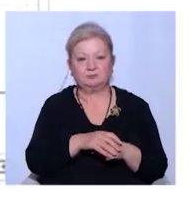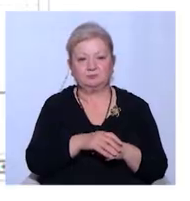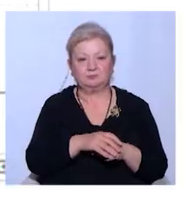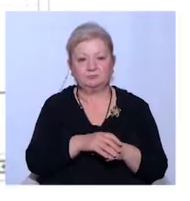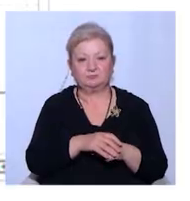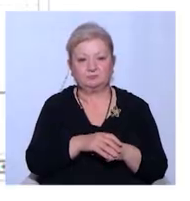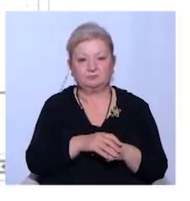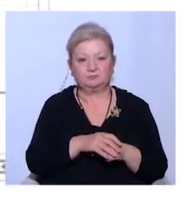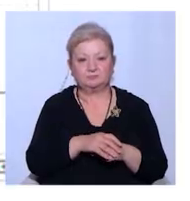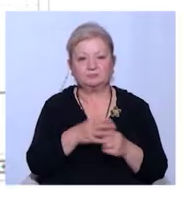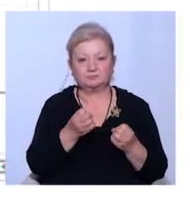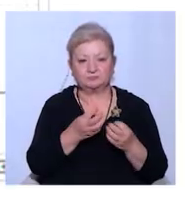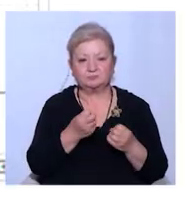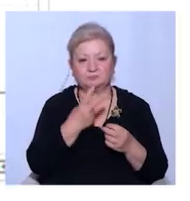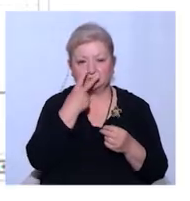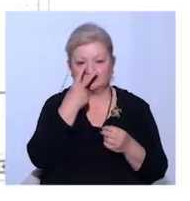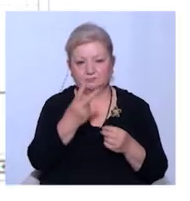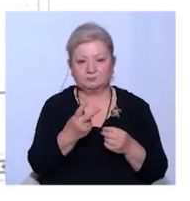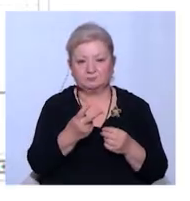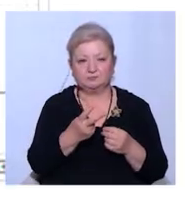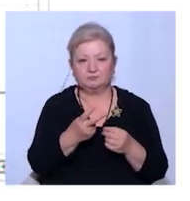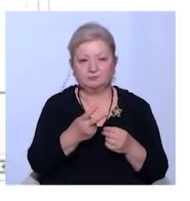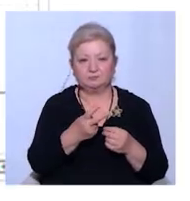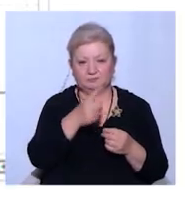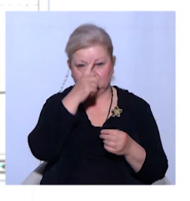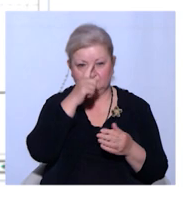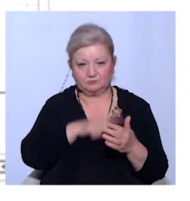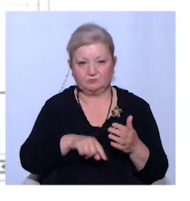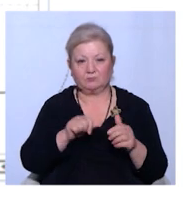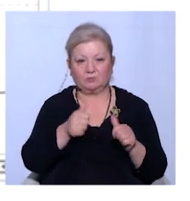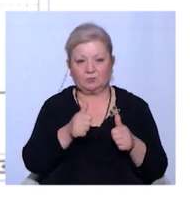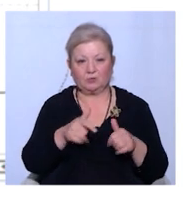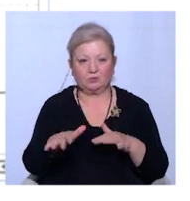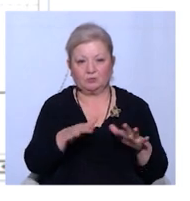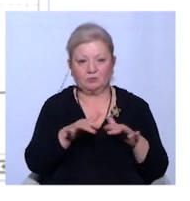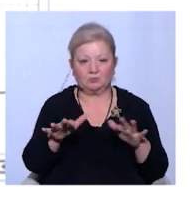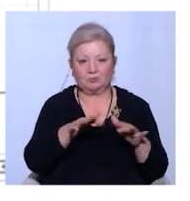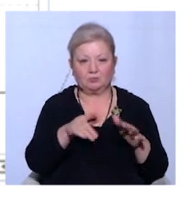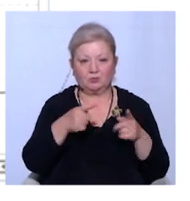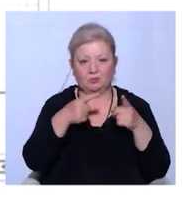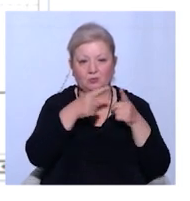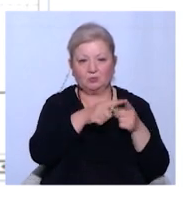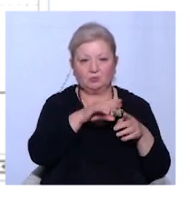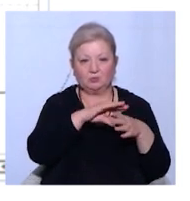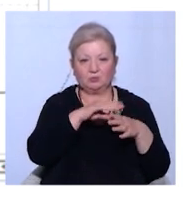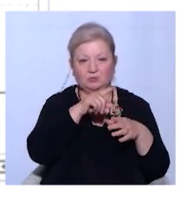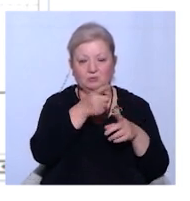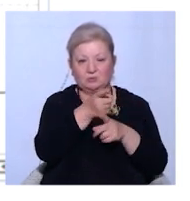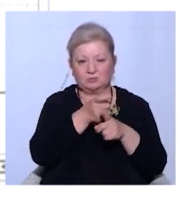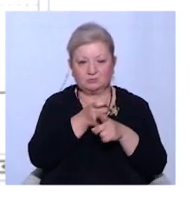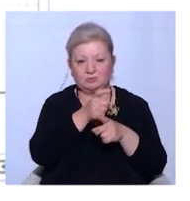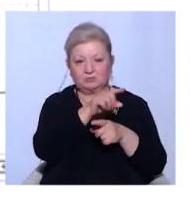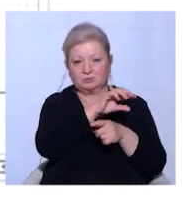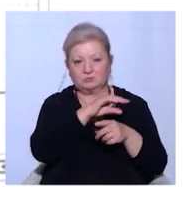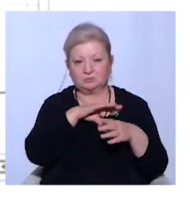კიდევ ერთხელ დავწმუნდეთ, როგორ მოძრაობს ჰორიზონტისადმი კუთხით გასროლილი სხეული. გვაქვს ორი განტოლება. ერთი არის